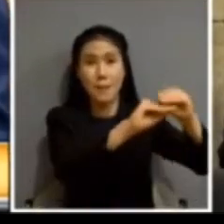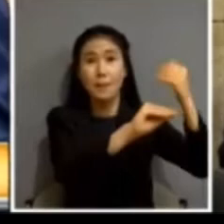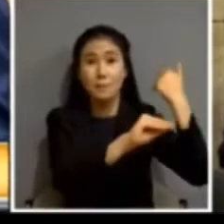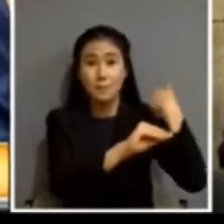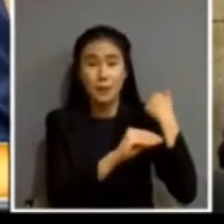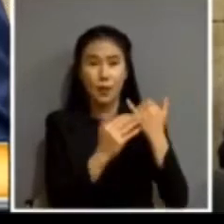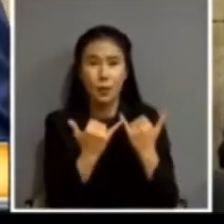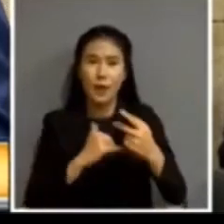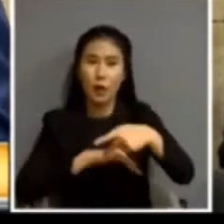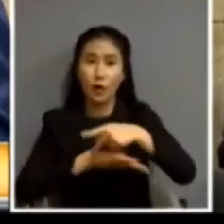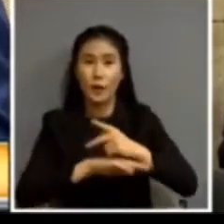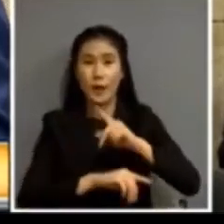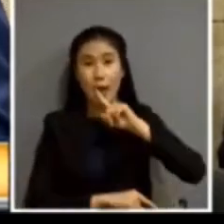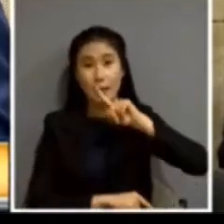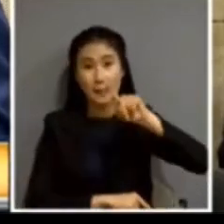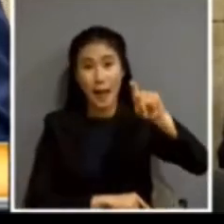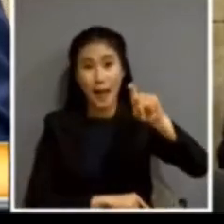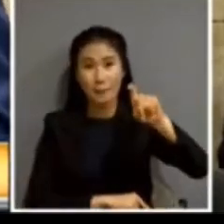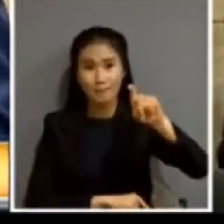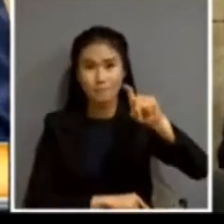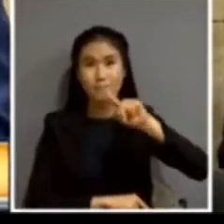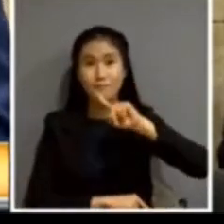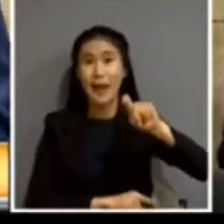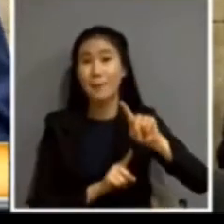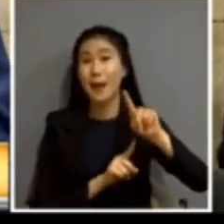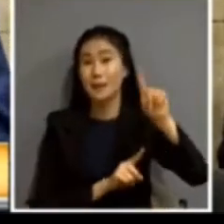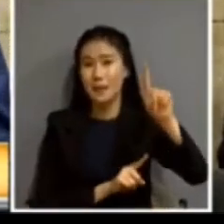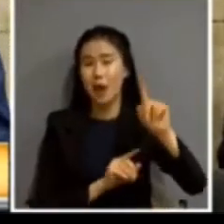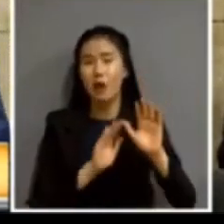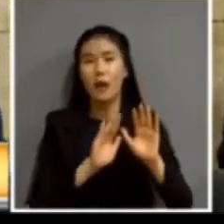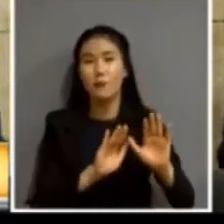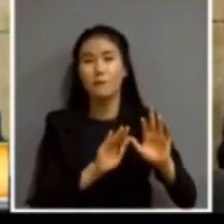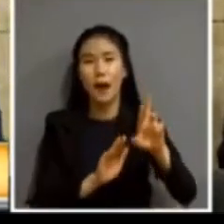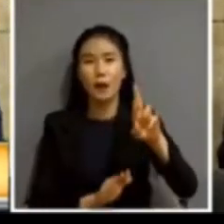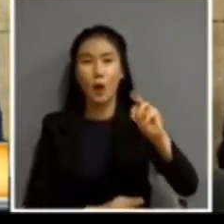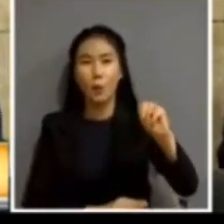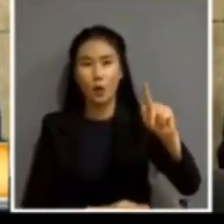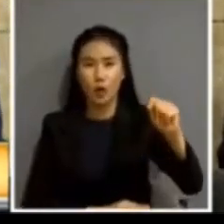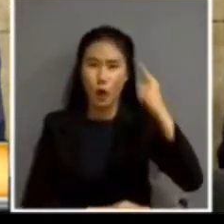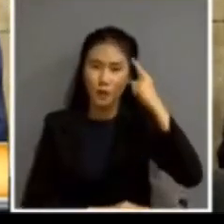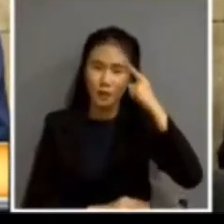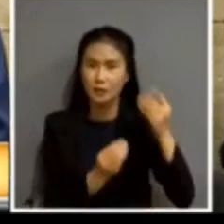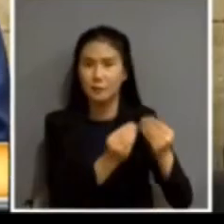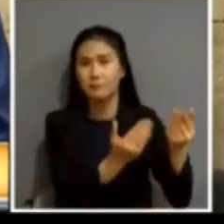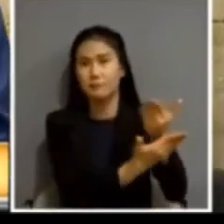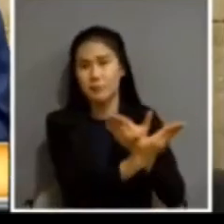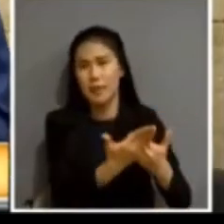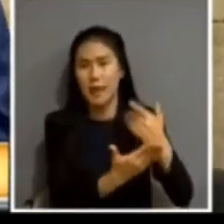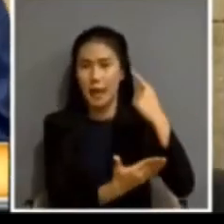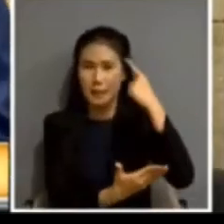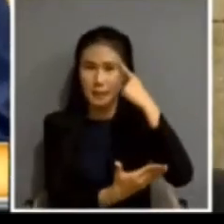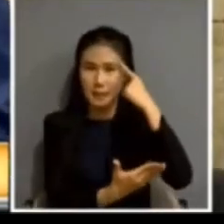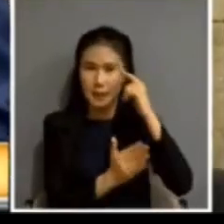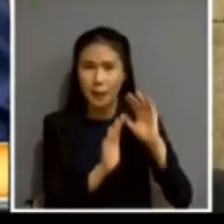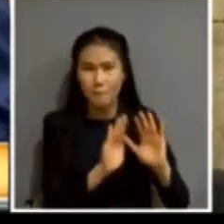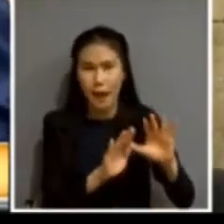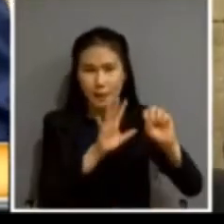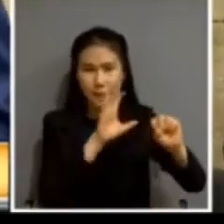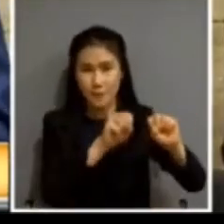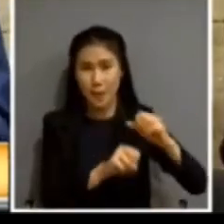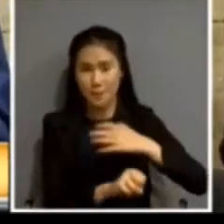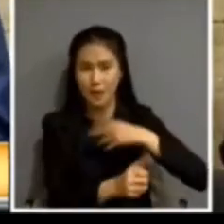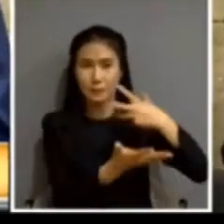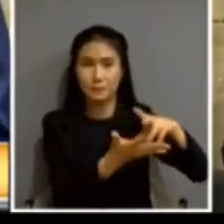านว่าผมจะสอบถามเพียงคำถามเดียวนะครับและจะฝากข้อสังเกตน้ำตรีอีกหนึ่งข้อสังเกตเท่านั้น